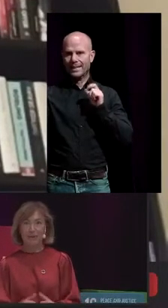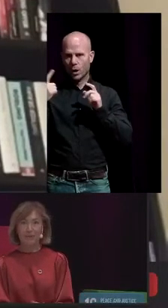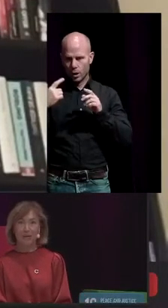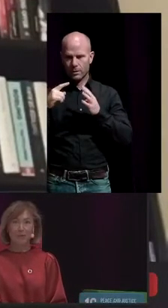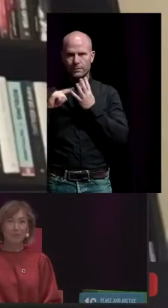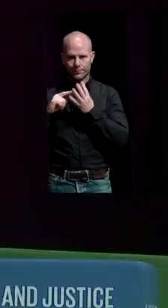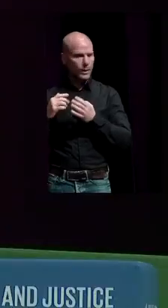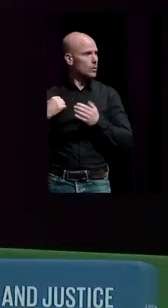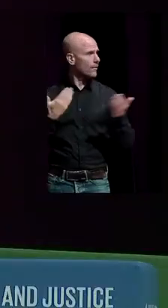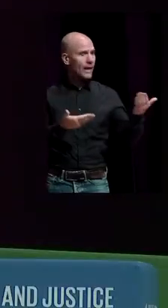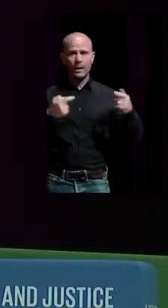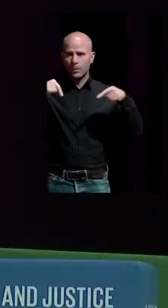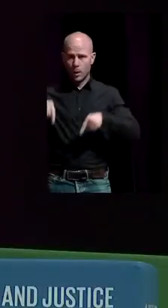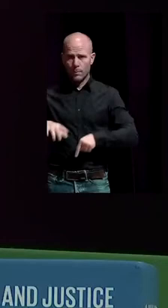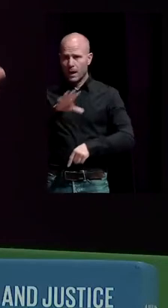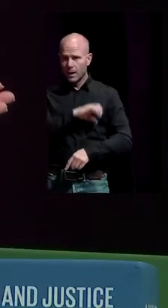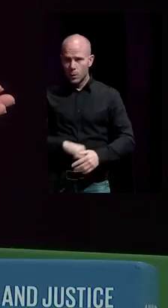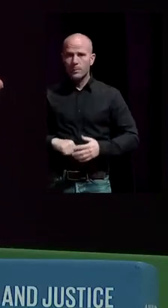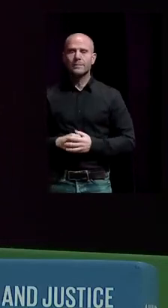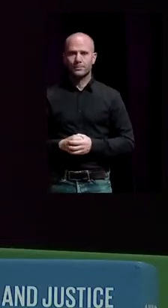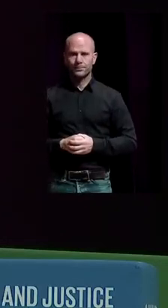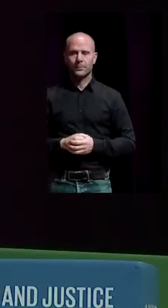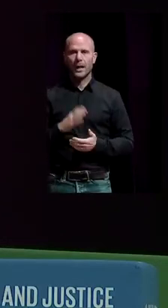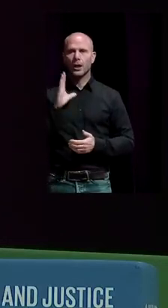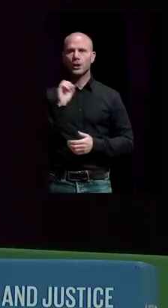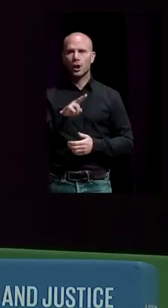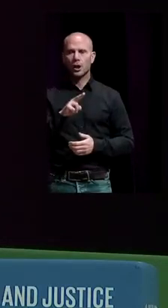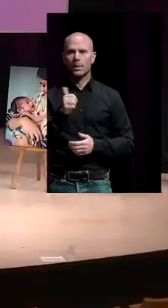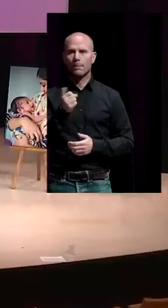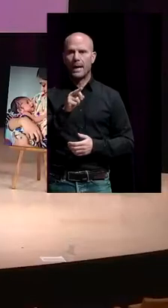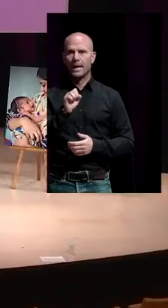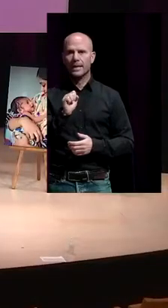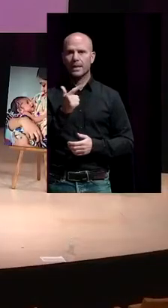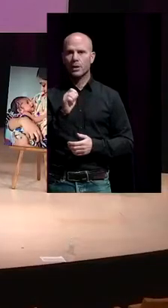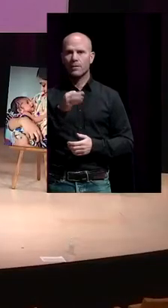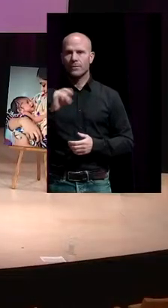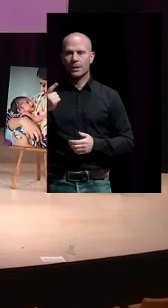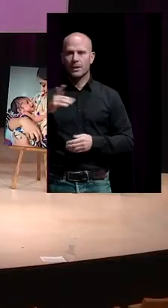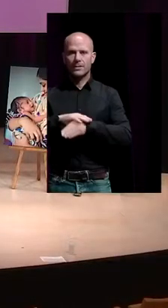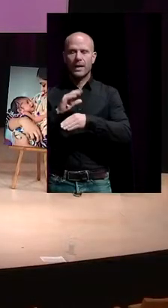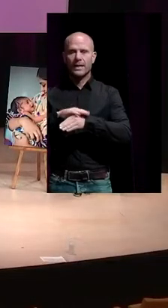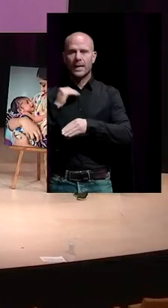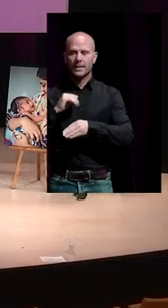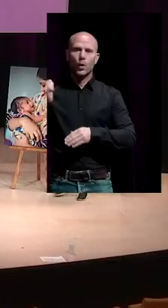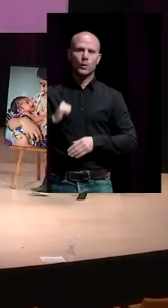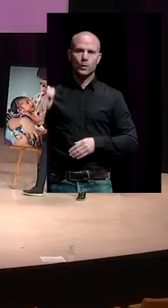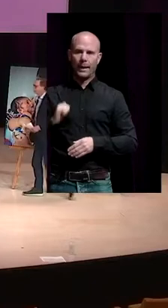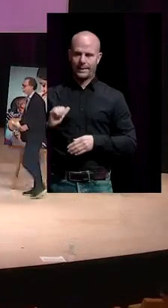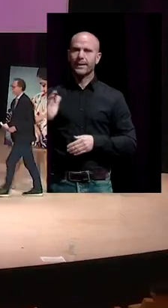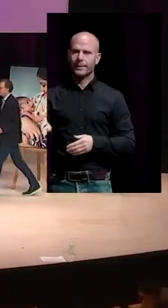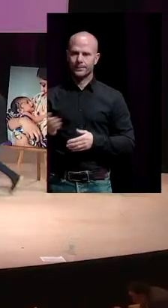välkomna upp allihopa, Jan Bergtoft, Sveriges